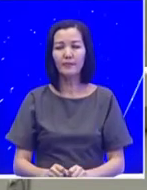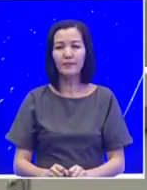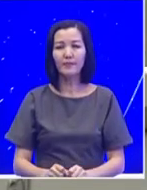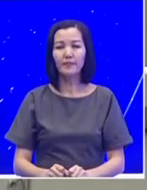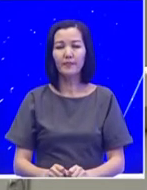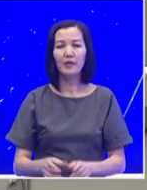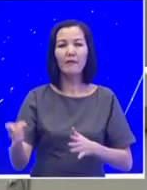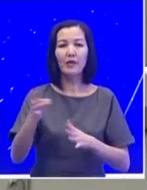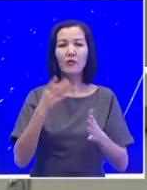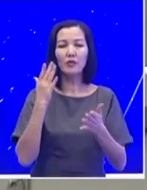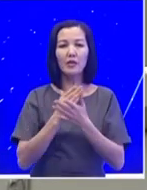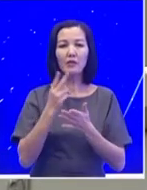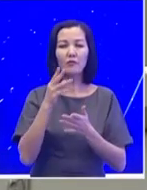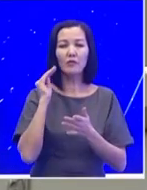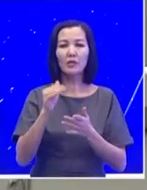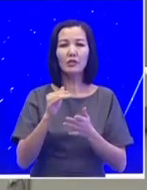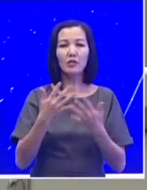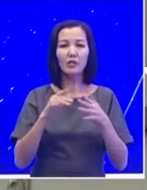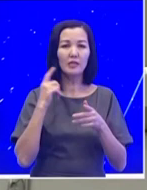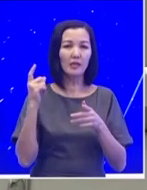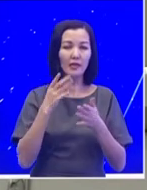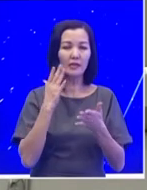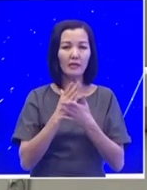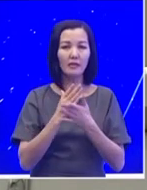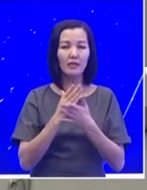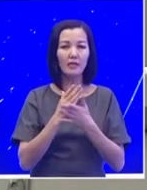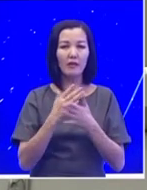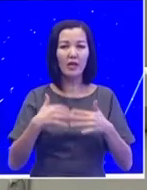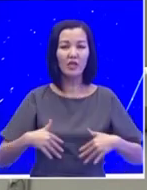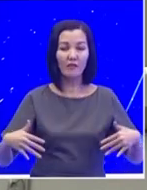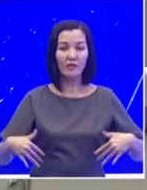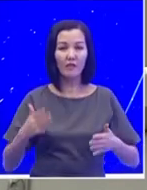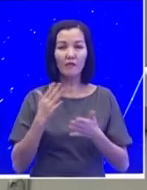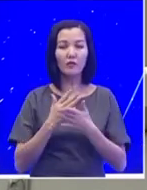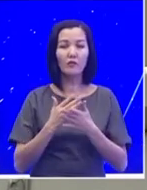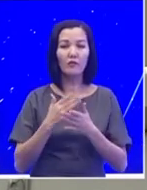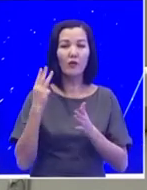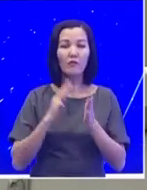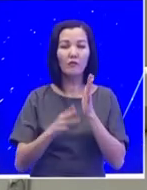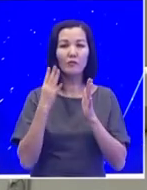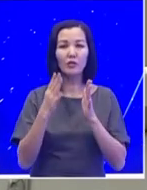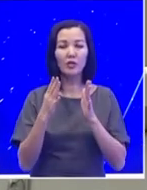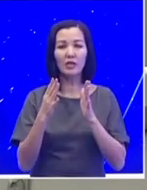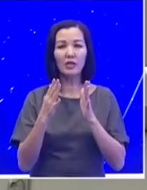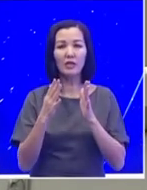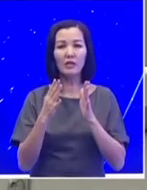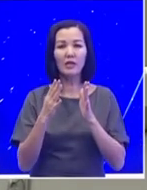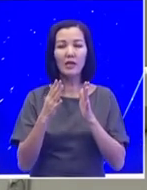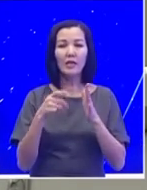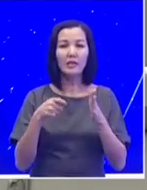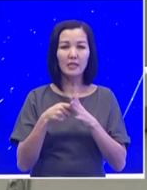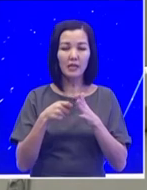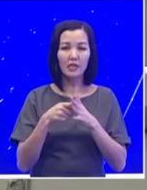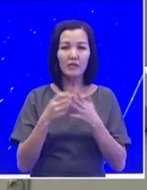В районе имеется порядка 2000 крестьянских хозяйств, занимающихся животноводством. 84 из них занимаются скрещиванием. В